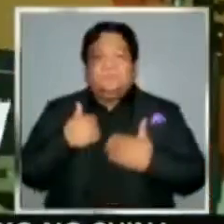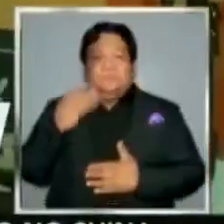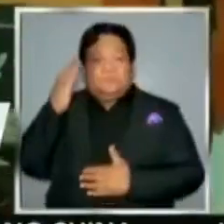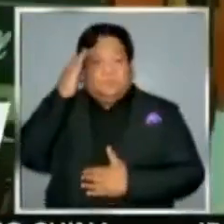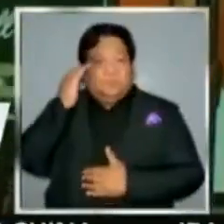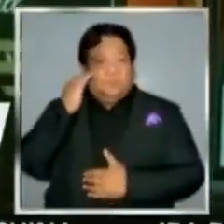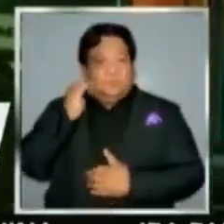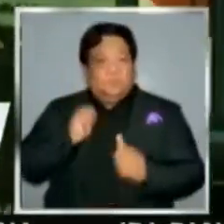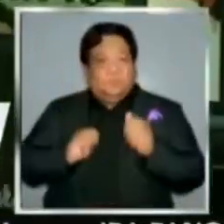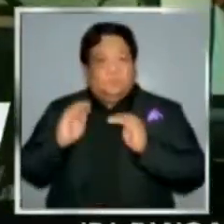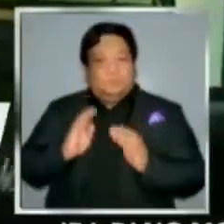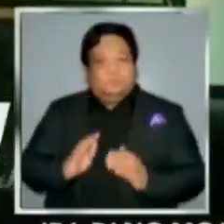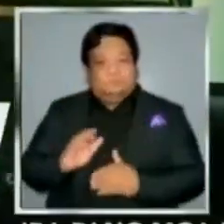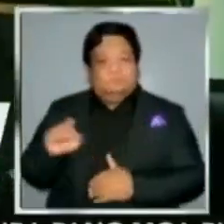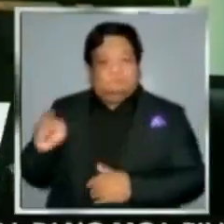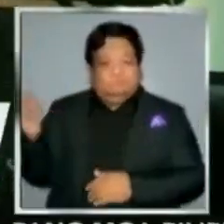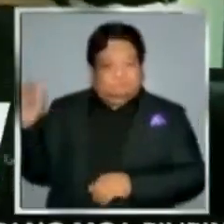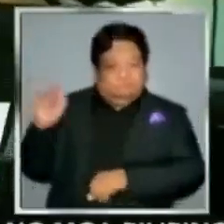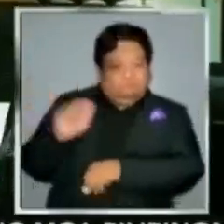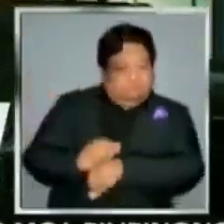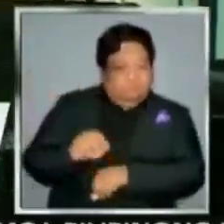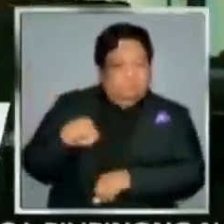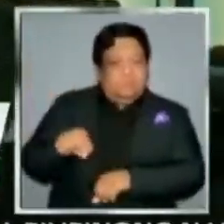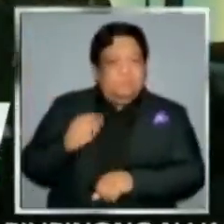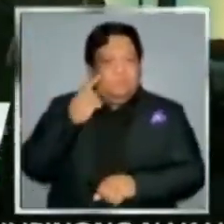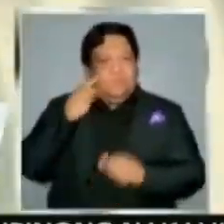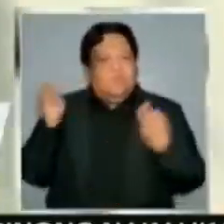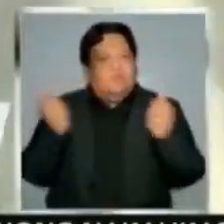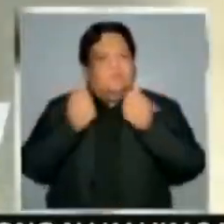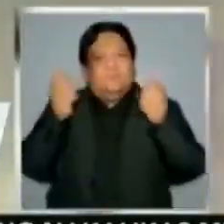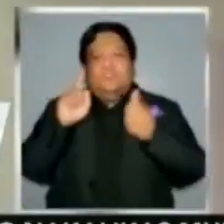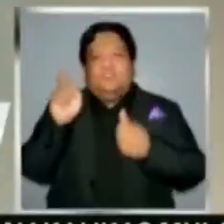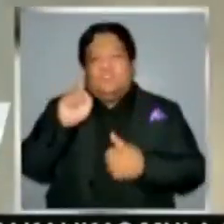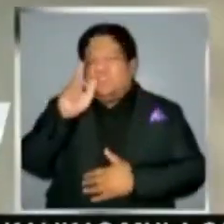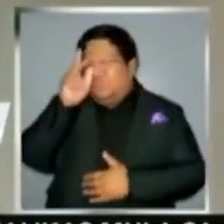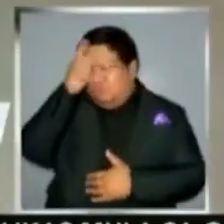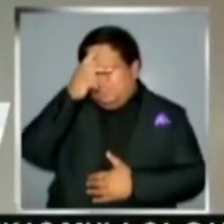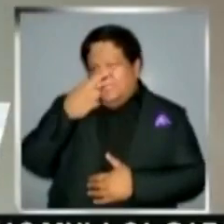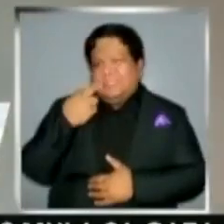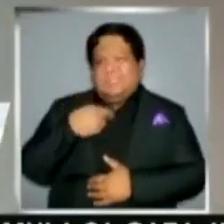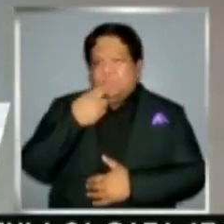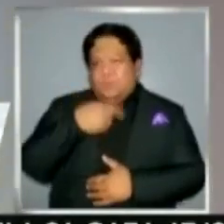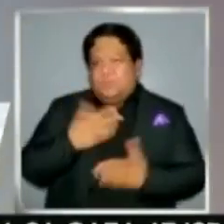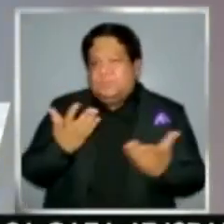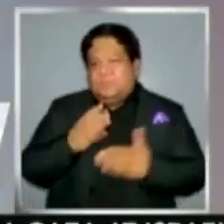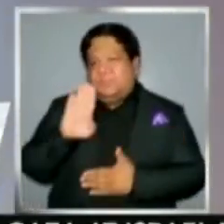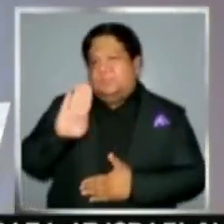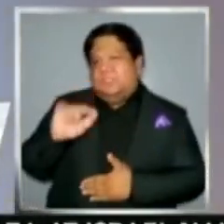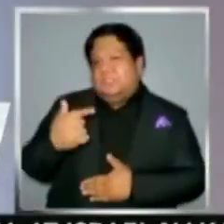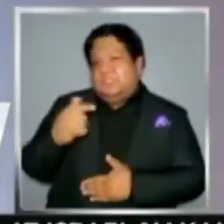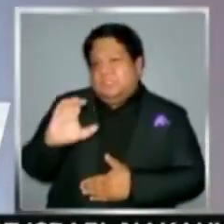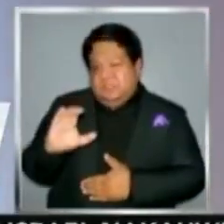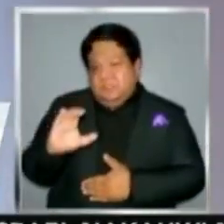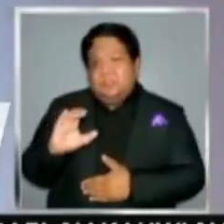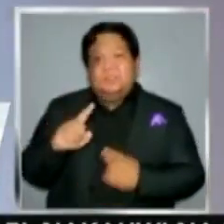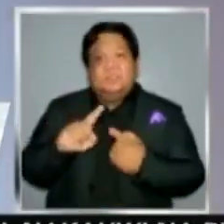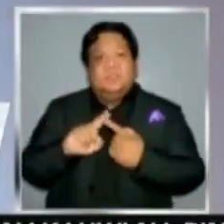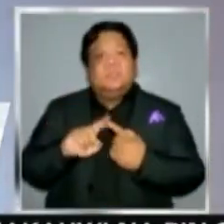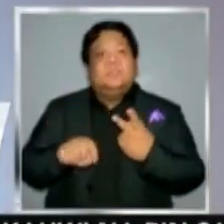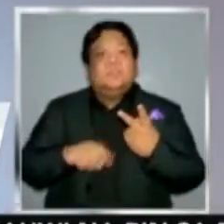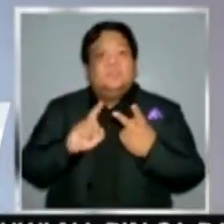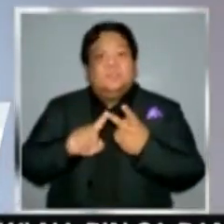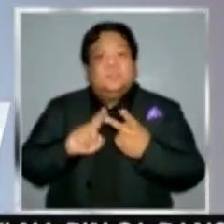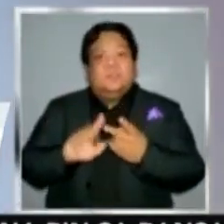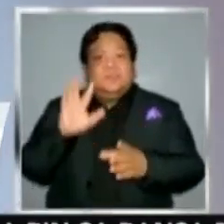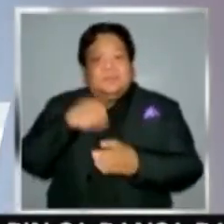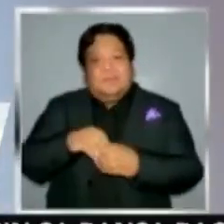first anniversary ng isang chicken restaurant sa BGC. Bukod sa kanya, may nagpakilig din sa same event ang K-actor na si